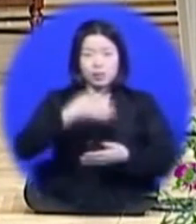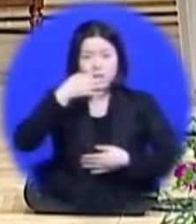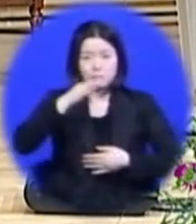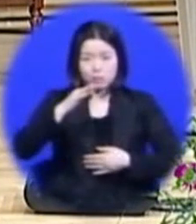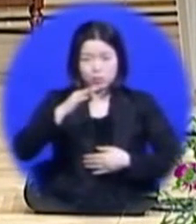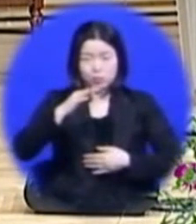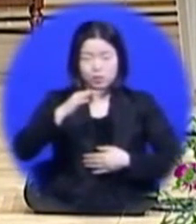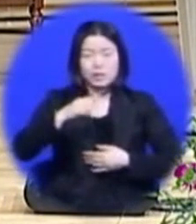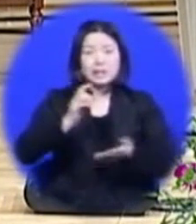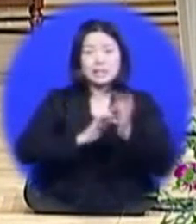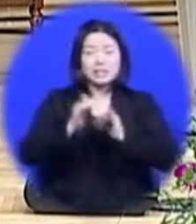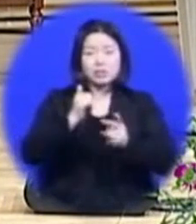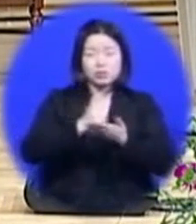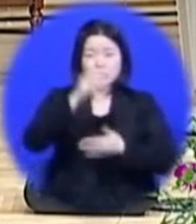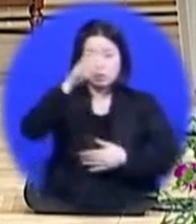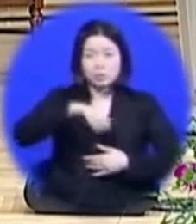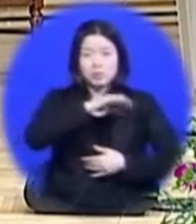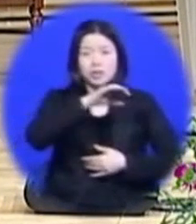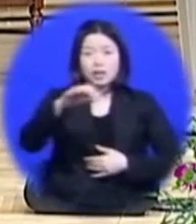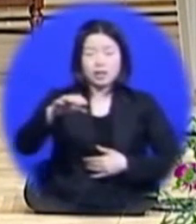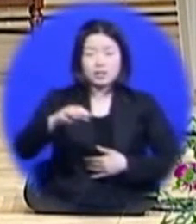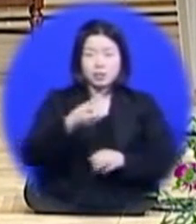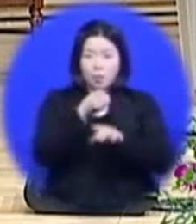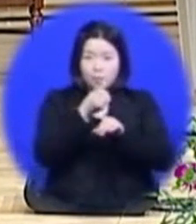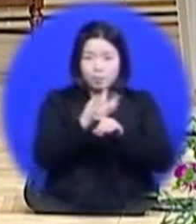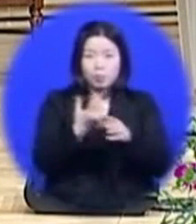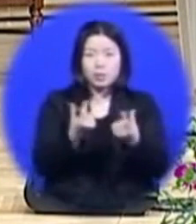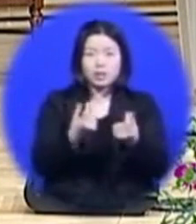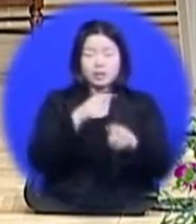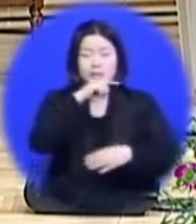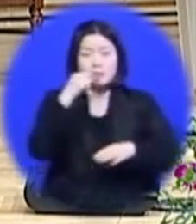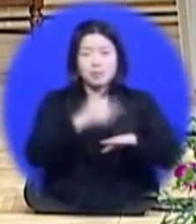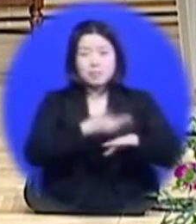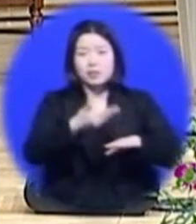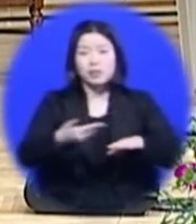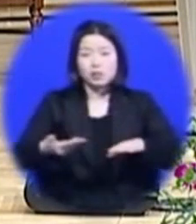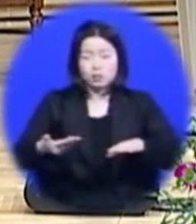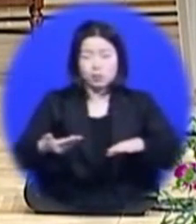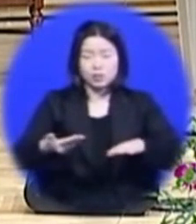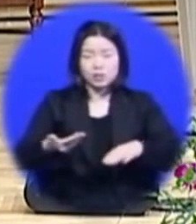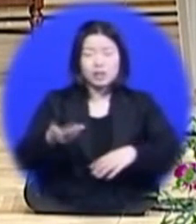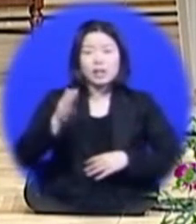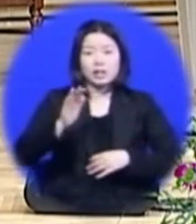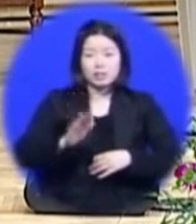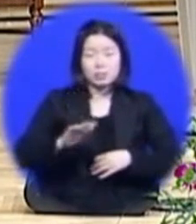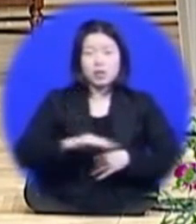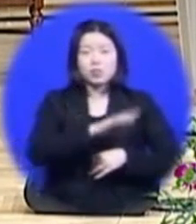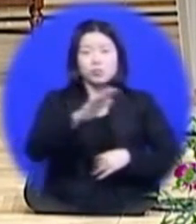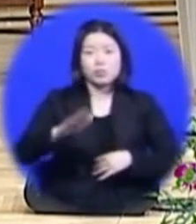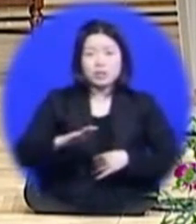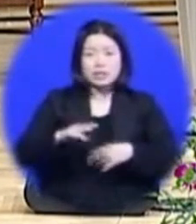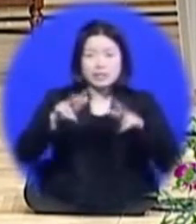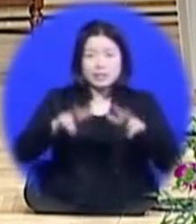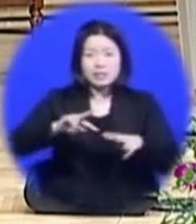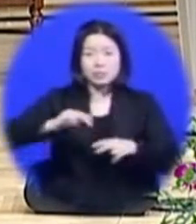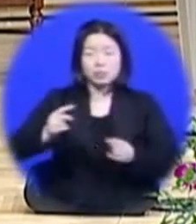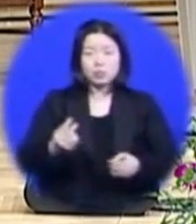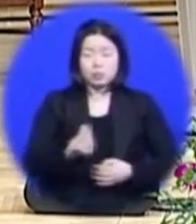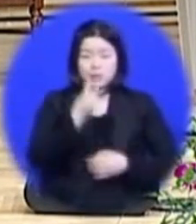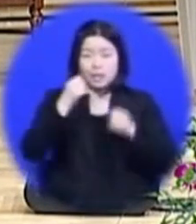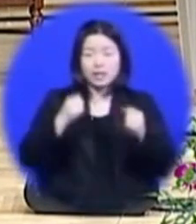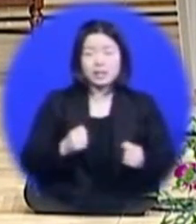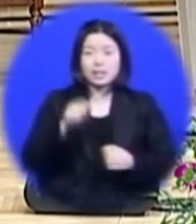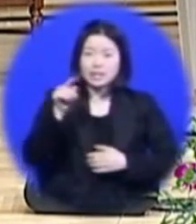위해 보배 같은 피 흘려주신 주님, 그러나 우리 가운데 지금도 살아계시는 주님, 그